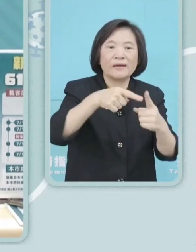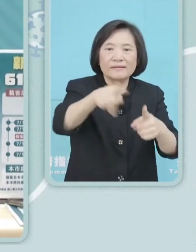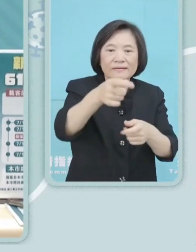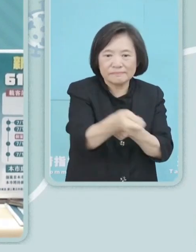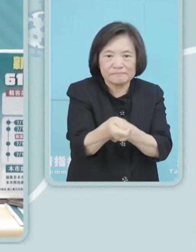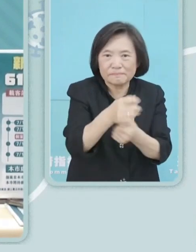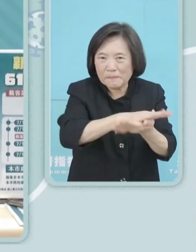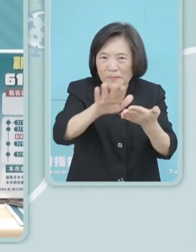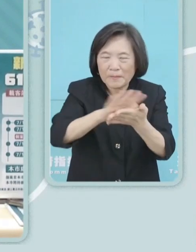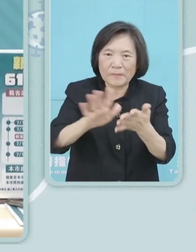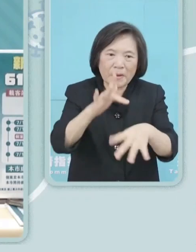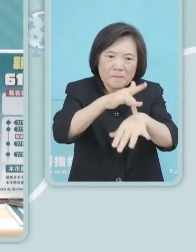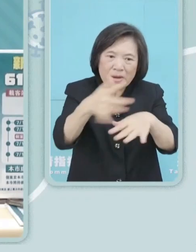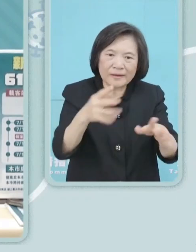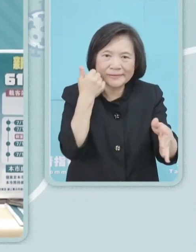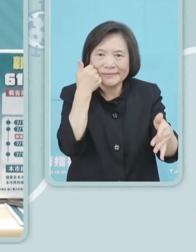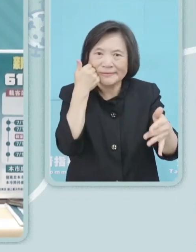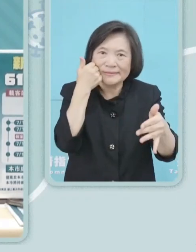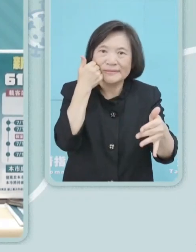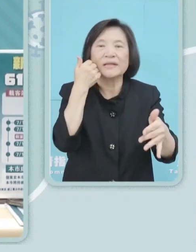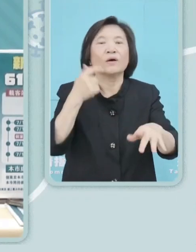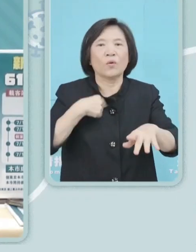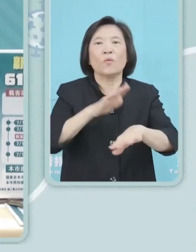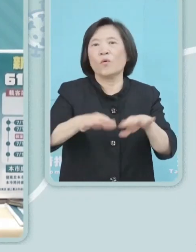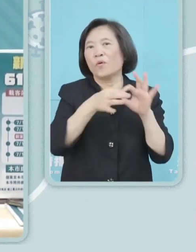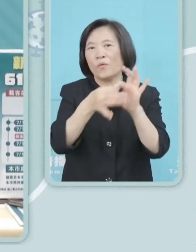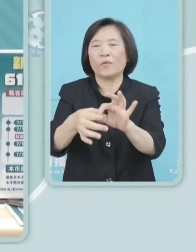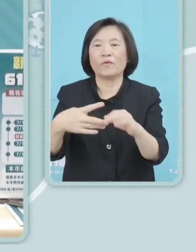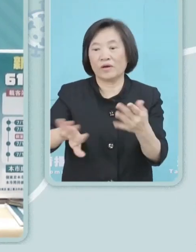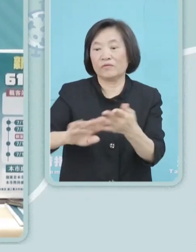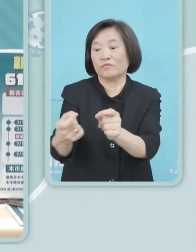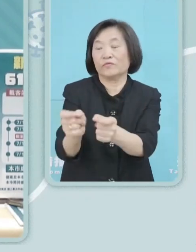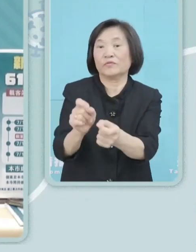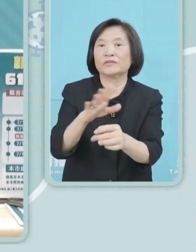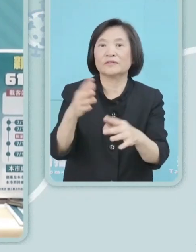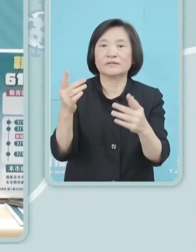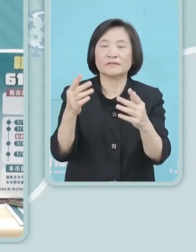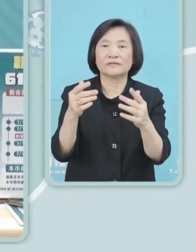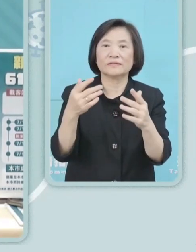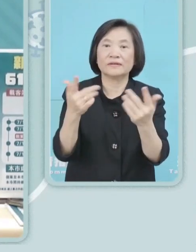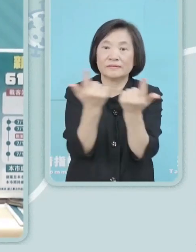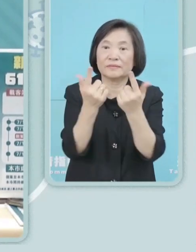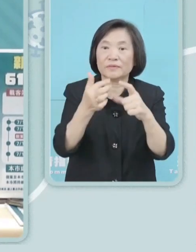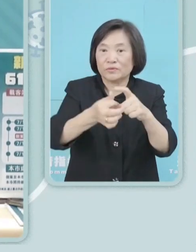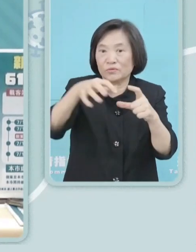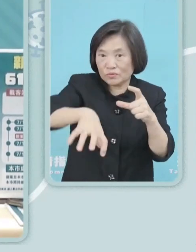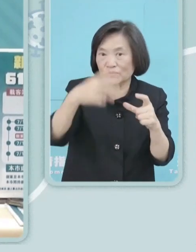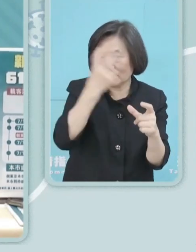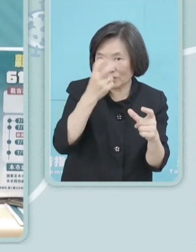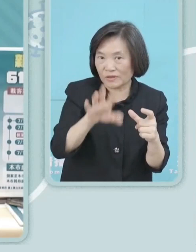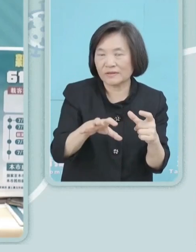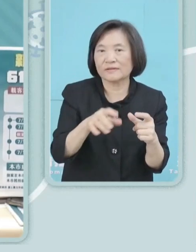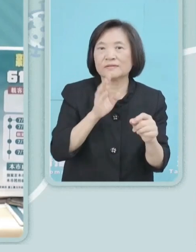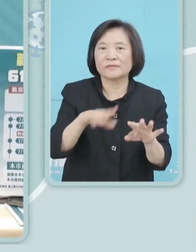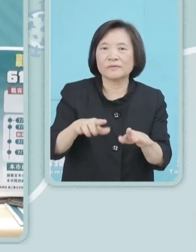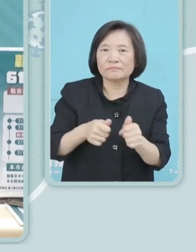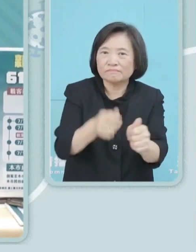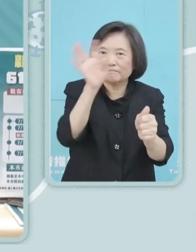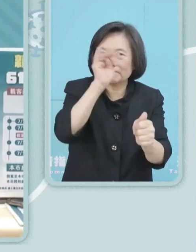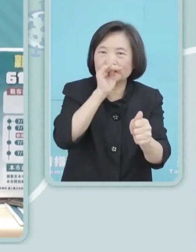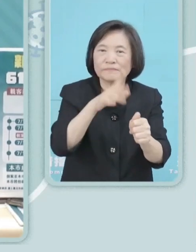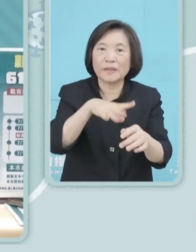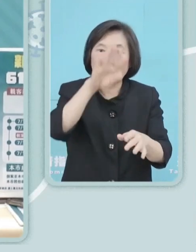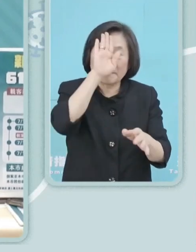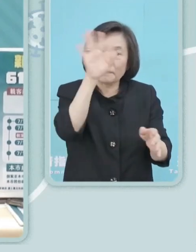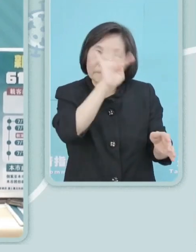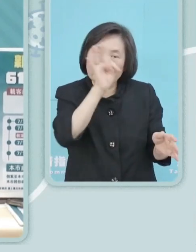步追踪相关的接触者。我们也会持续跟隔壁的县市还有台北区管来协调。那将来这个疫调资料，我们希望